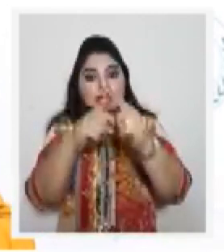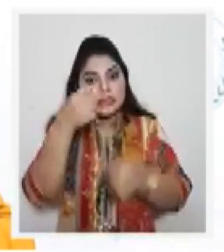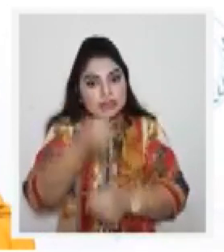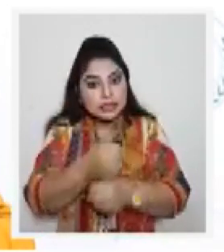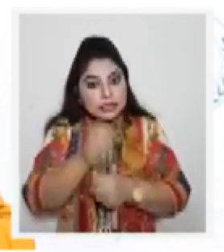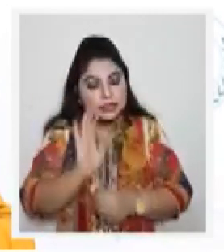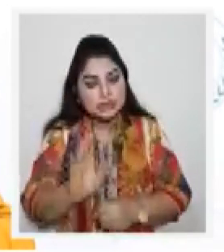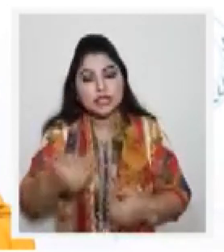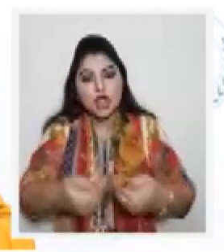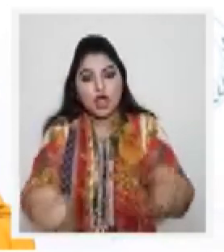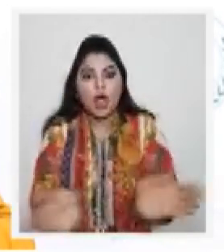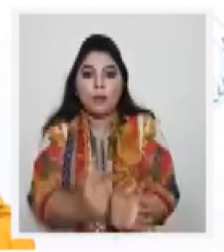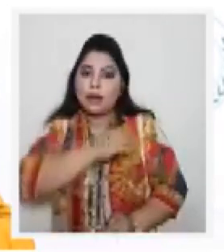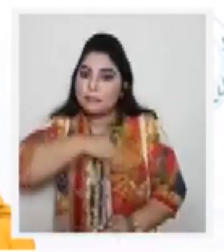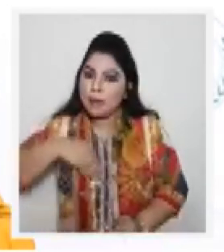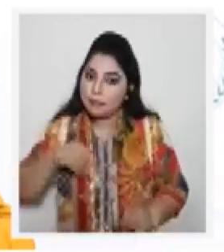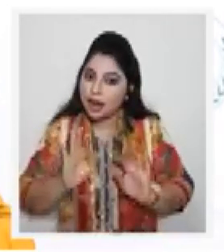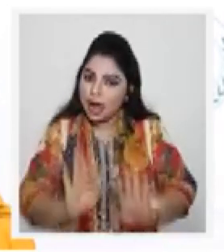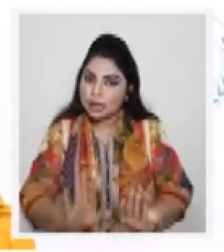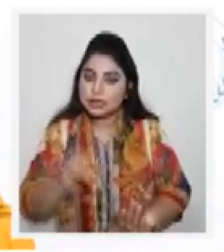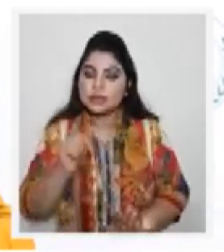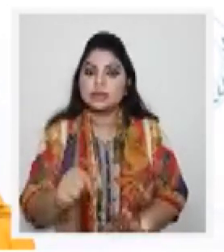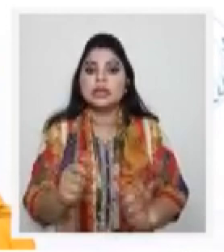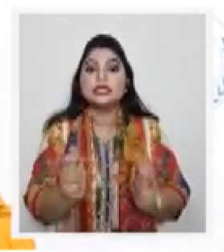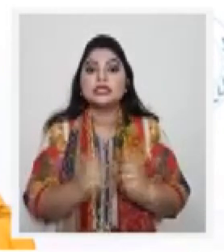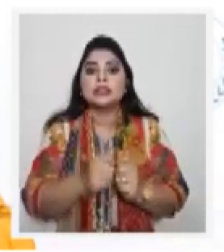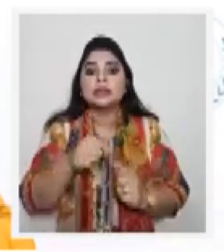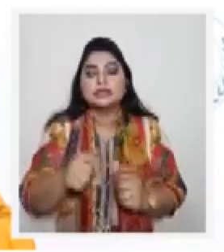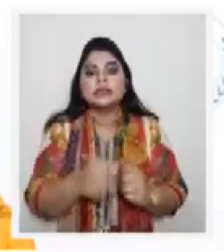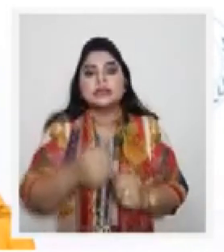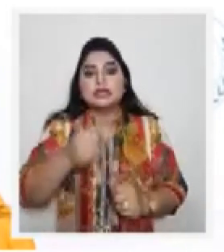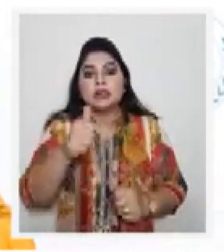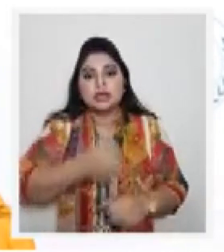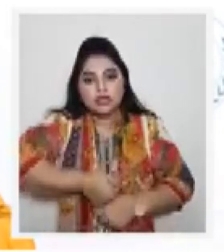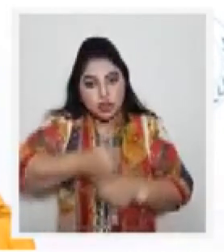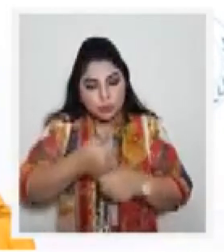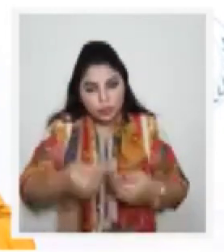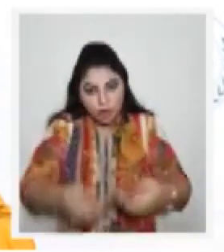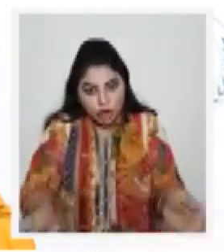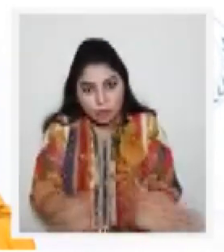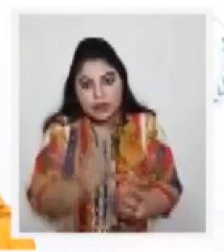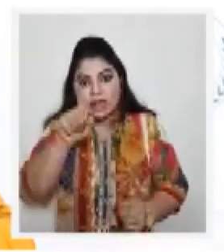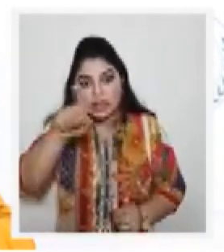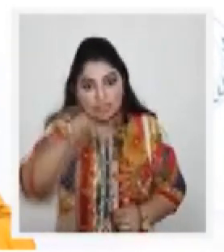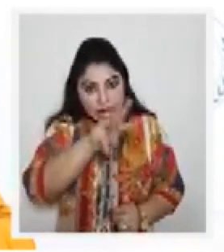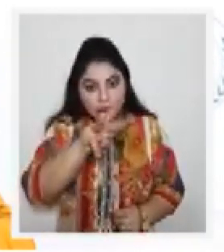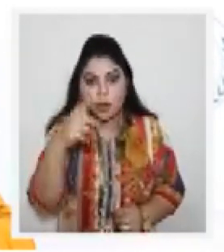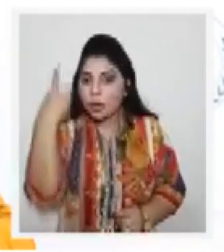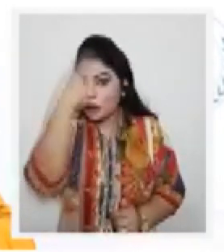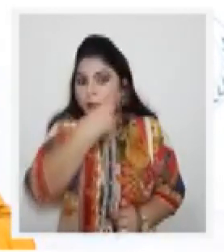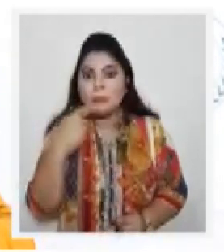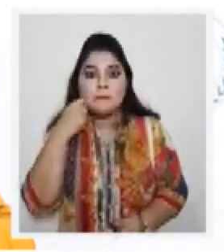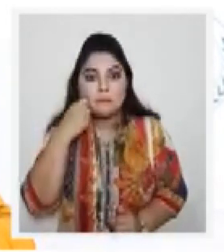মেন্টাল হেলথেরও সদস্য আছেন, প্রাক্তন মহাপরিচালক আছেন, সেন্টার ফর ইঞ্জুরি প্রিভেনশন থেকে আছেন এবং পাবলিক